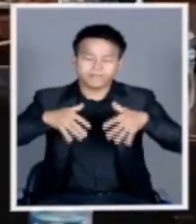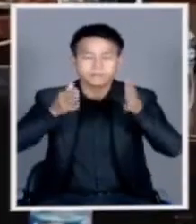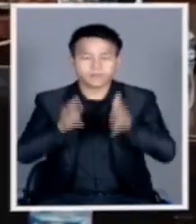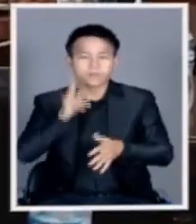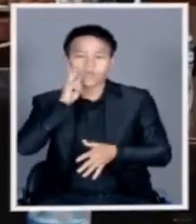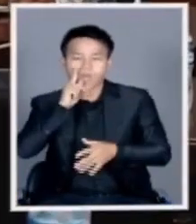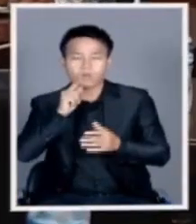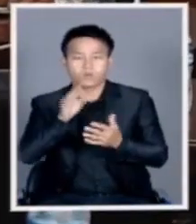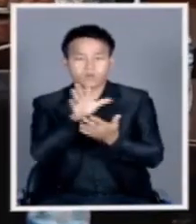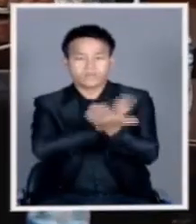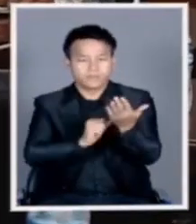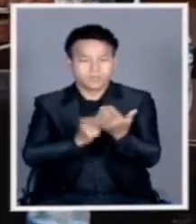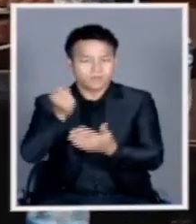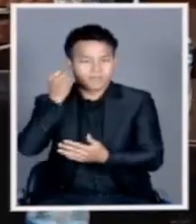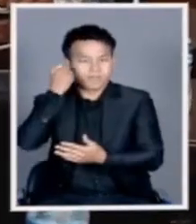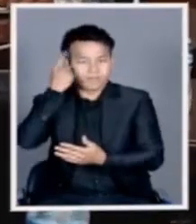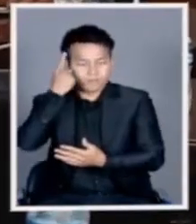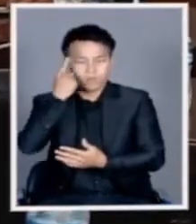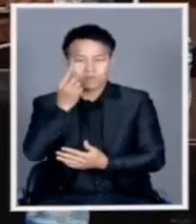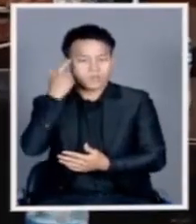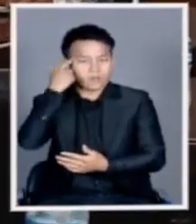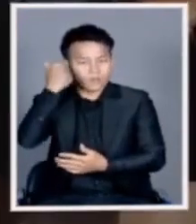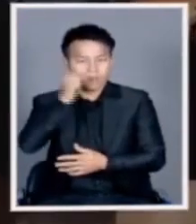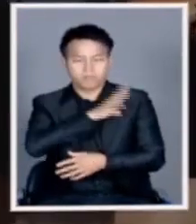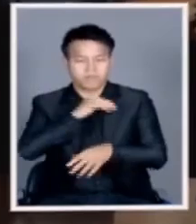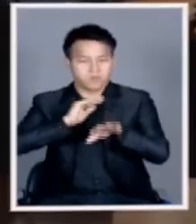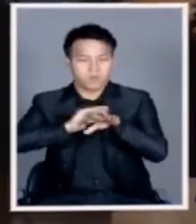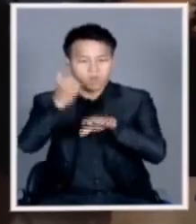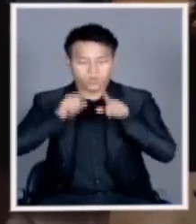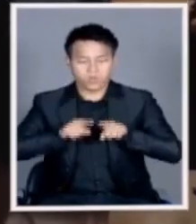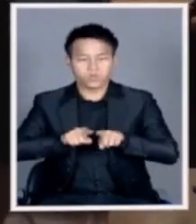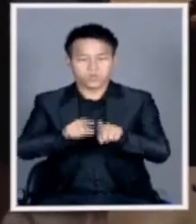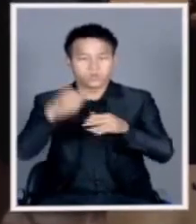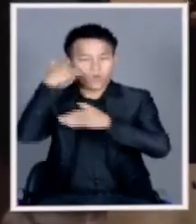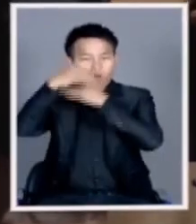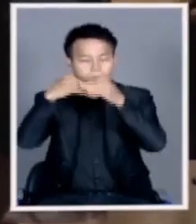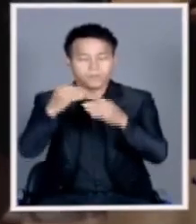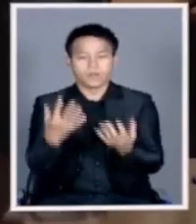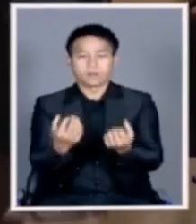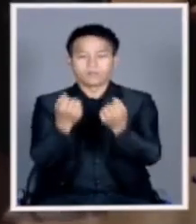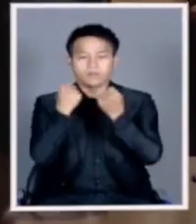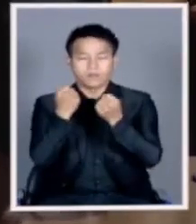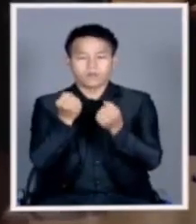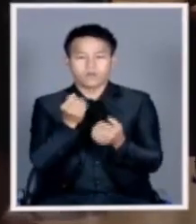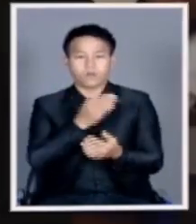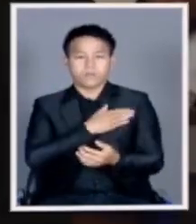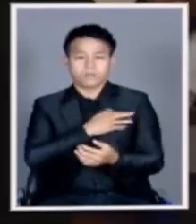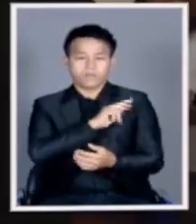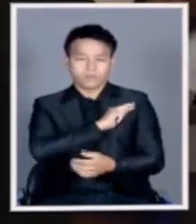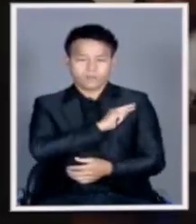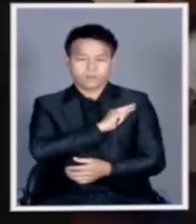การเมืองนักแน่นมีวุฒิสื่อสารมวลชนที่ก้าวหน้าสมคู่กับยุคสมัยสร้างความเข้มแข็งและหันไปสู่กลุ่มตนเองใน